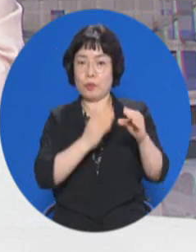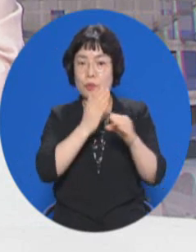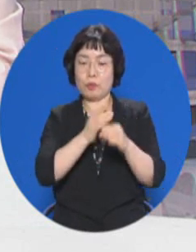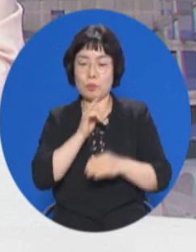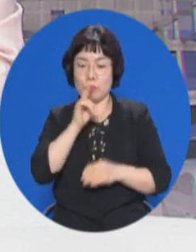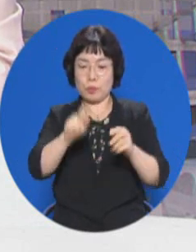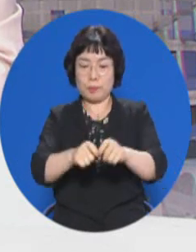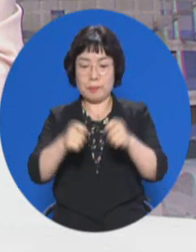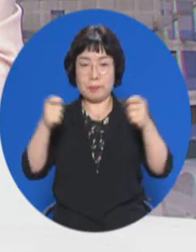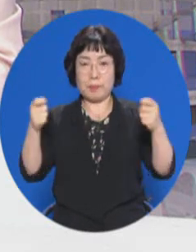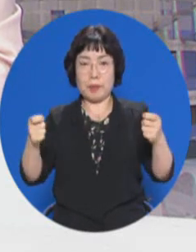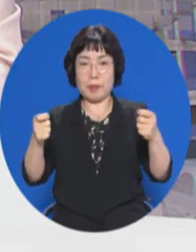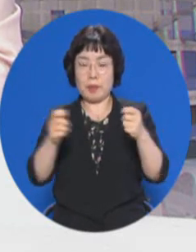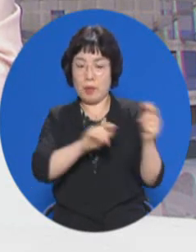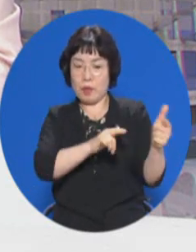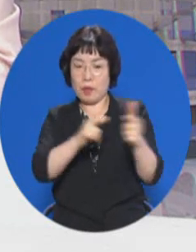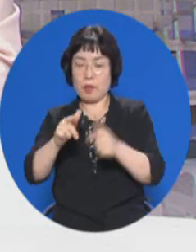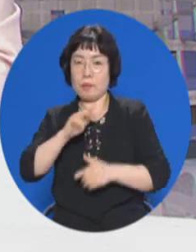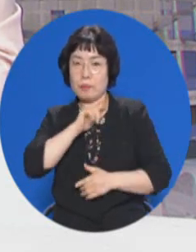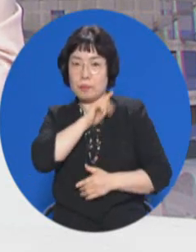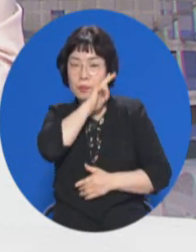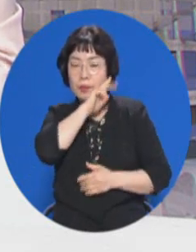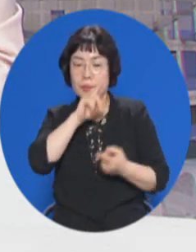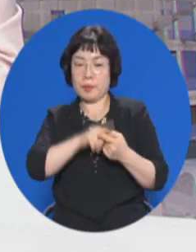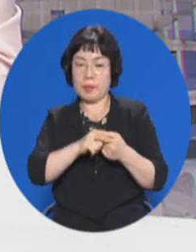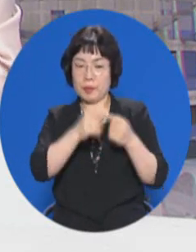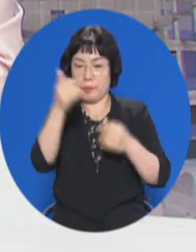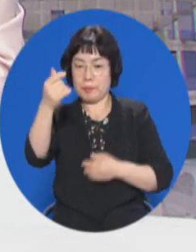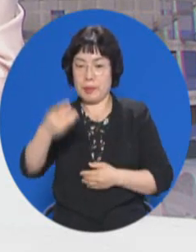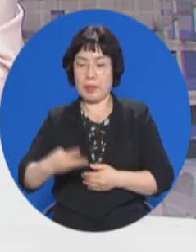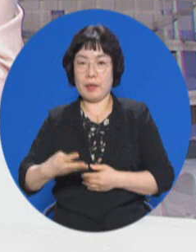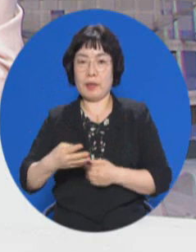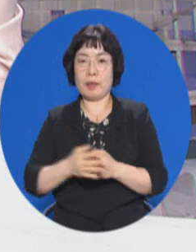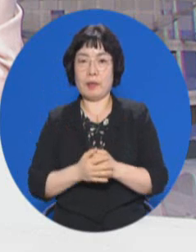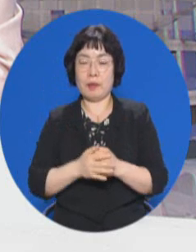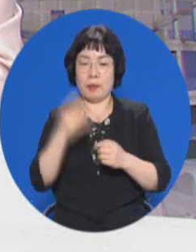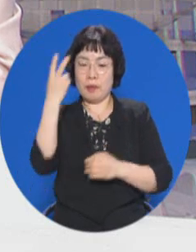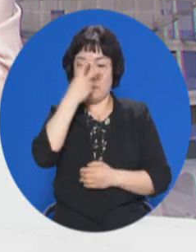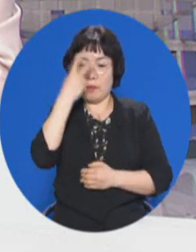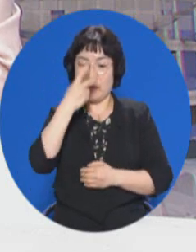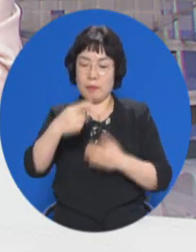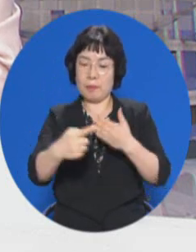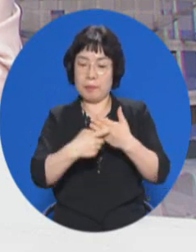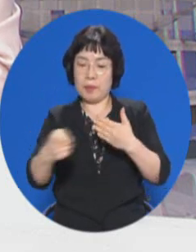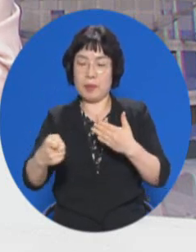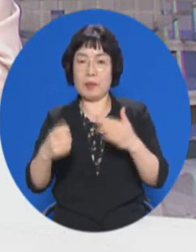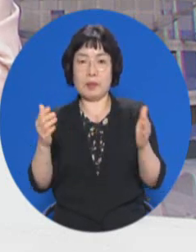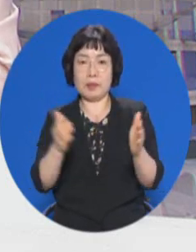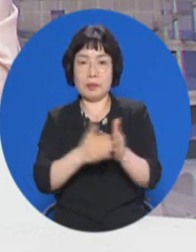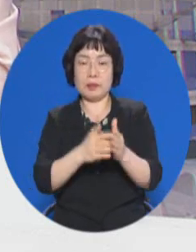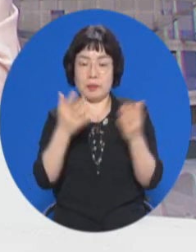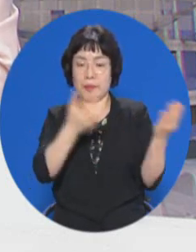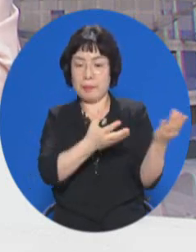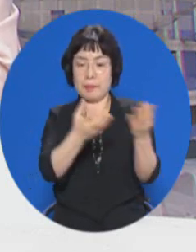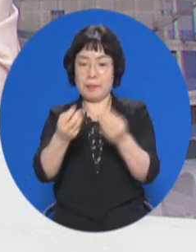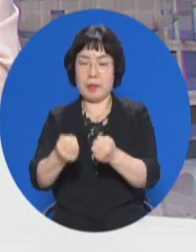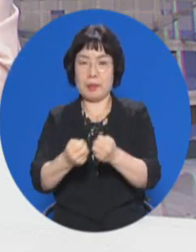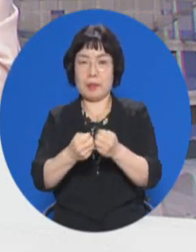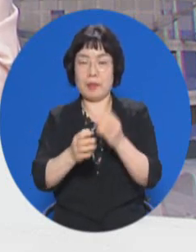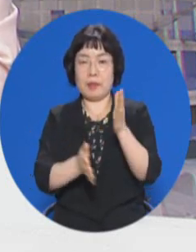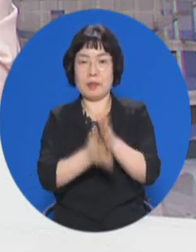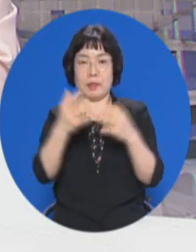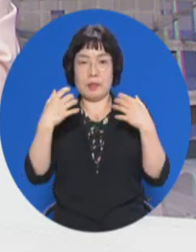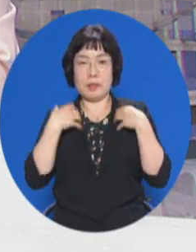내역을 들여다봤더니 다양한 의심 사례들이 적지 않았습니다. 단속이 용도 상의로 끝나는 경우도 적지 않아 관계 기관들의